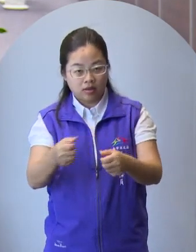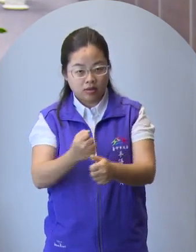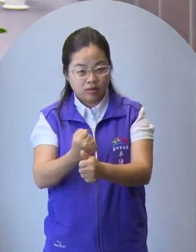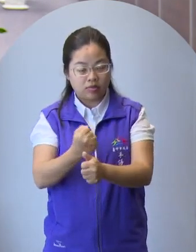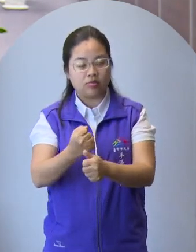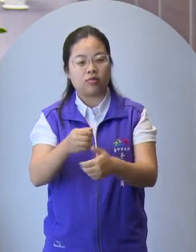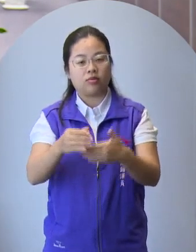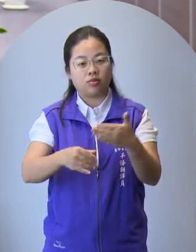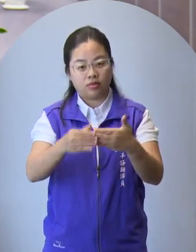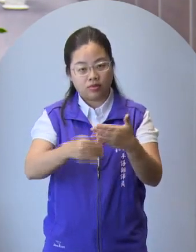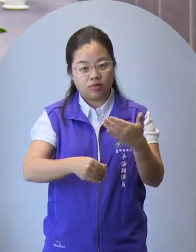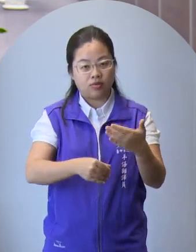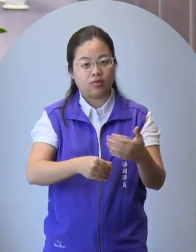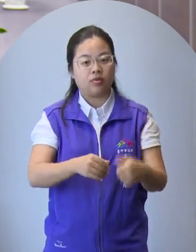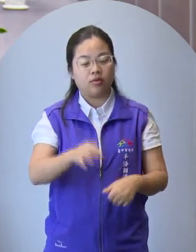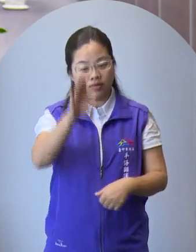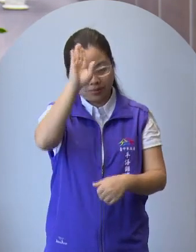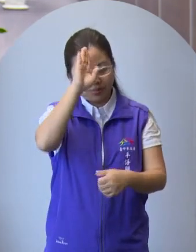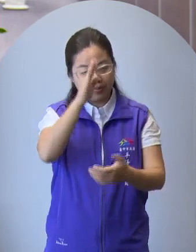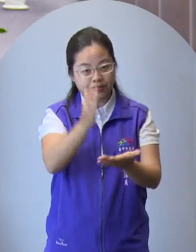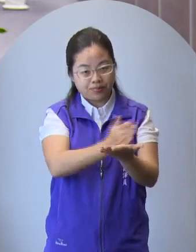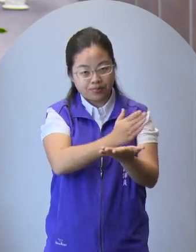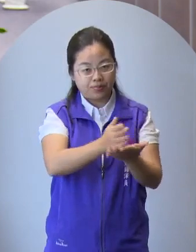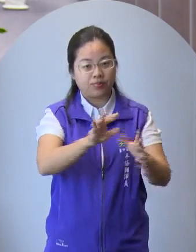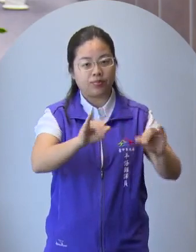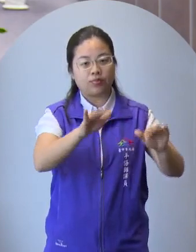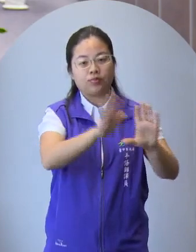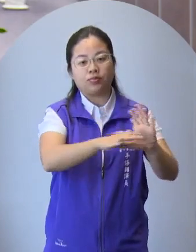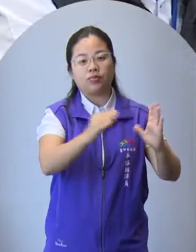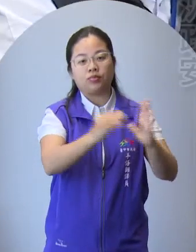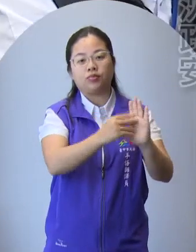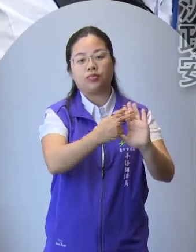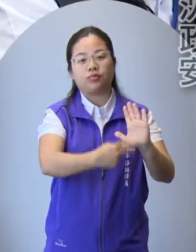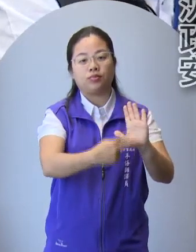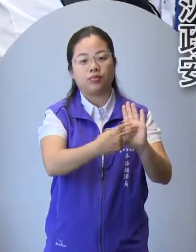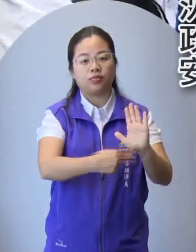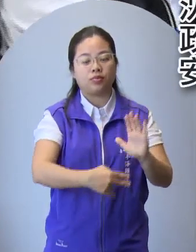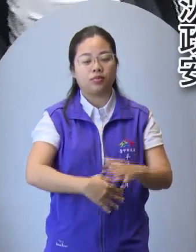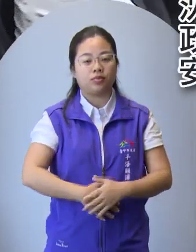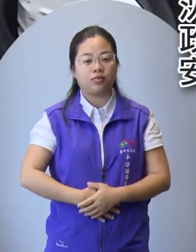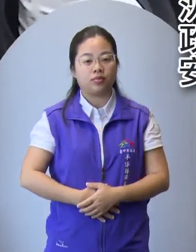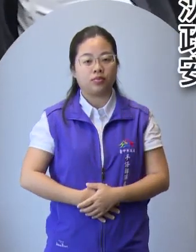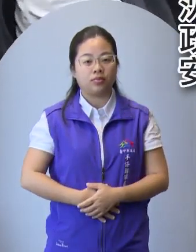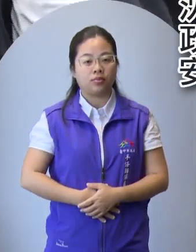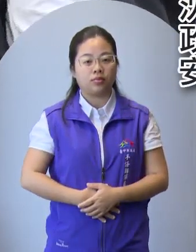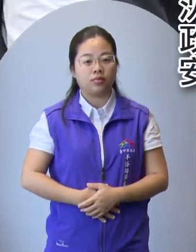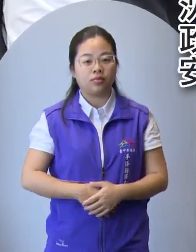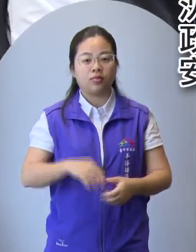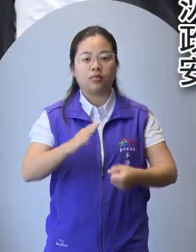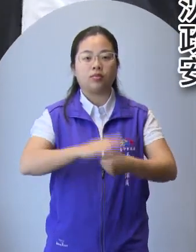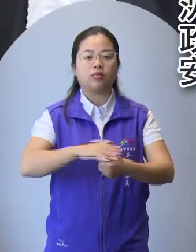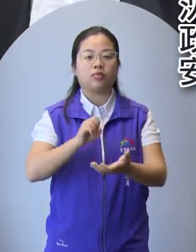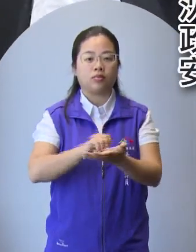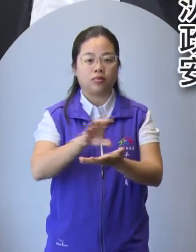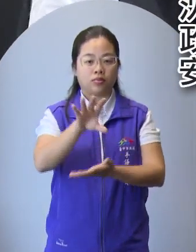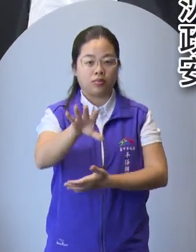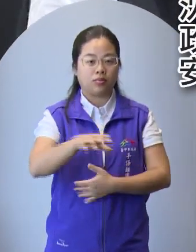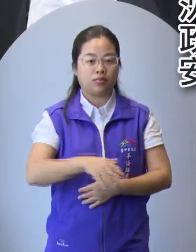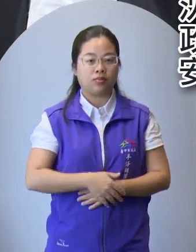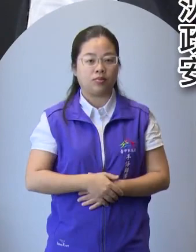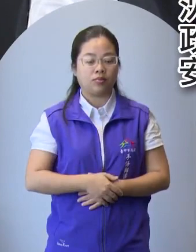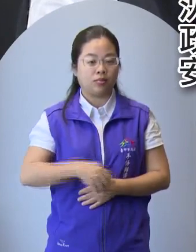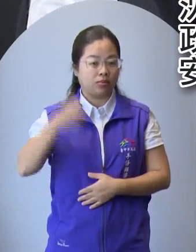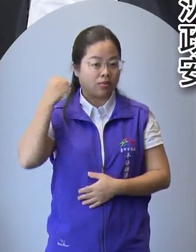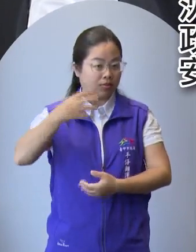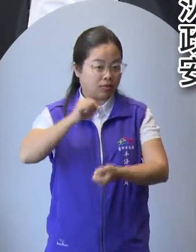条修正草案一份，进行审议，请地税局说明。 地方税务局补充报告，兴